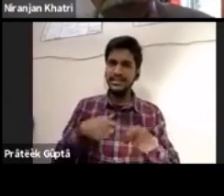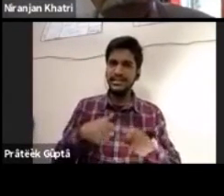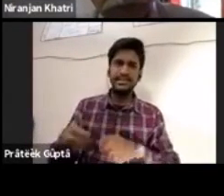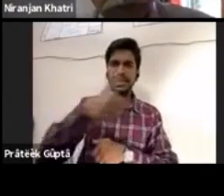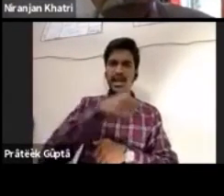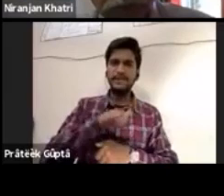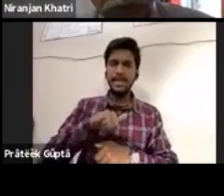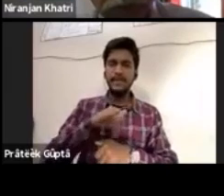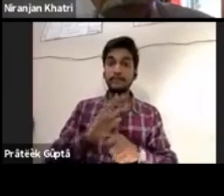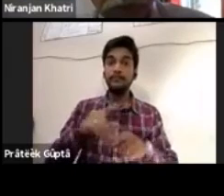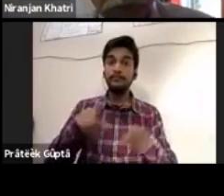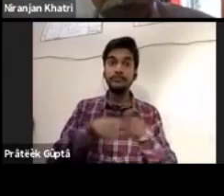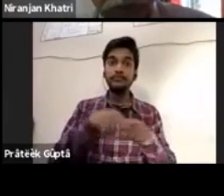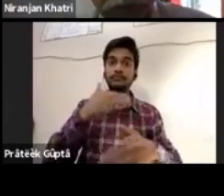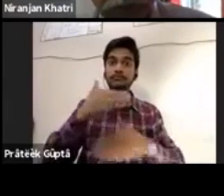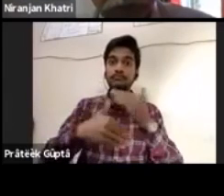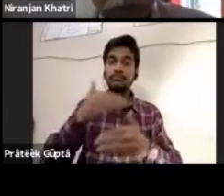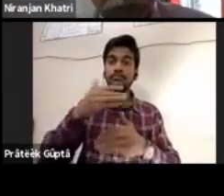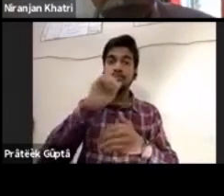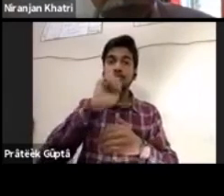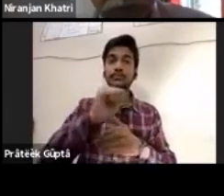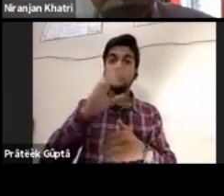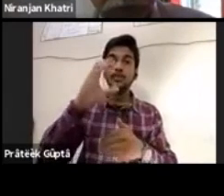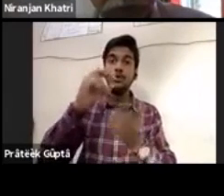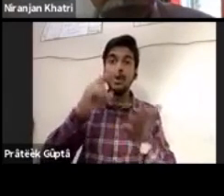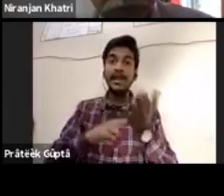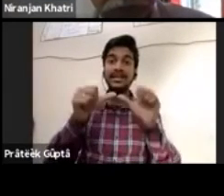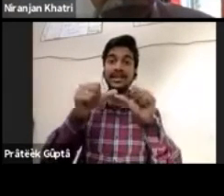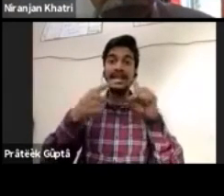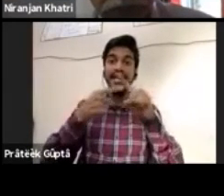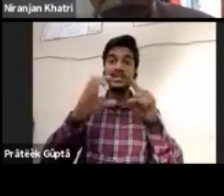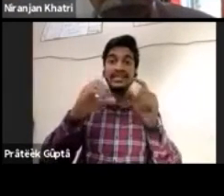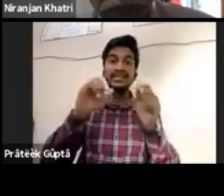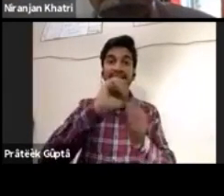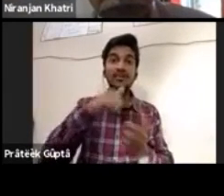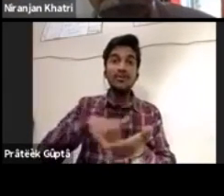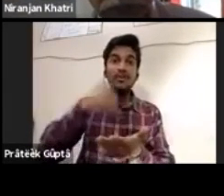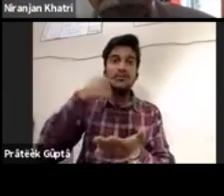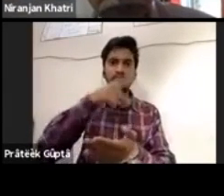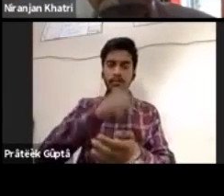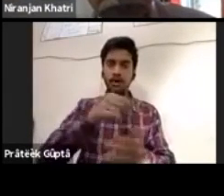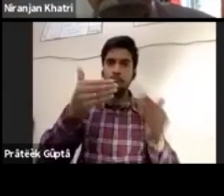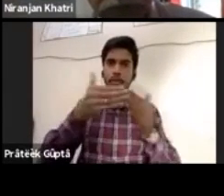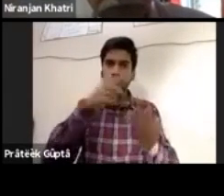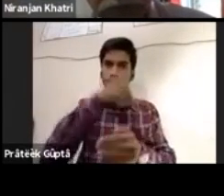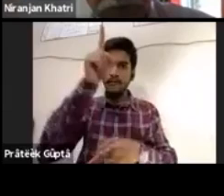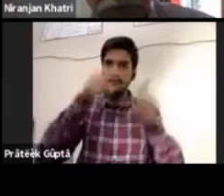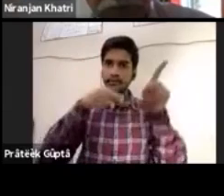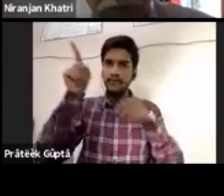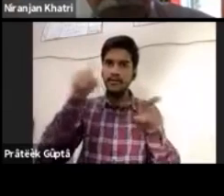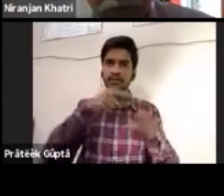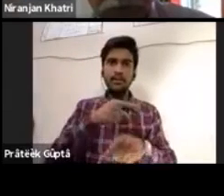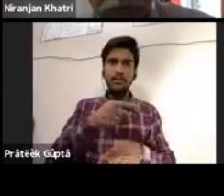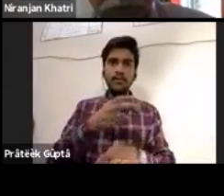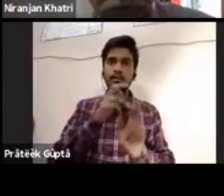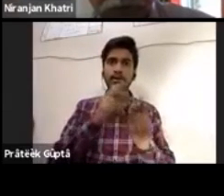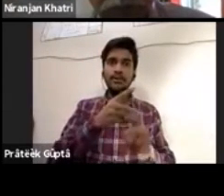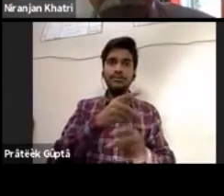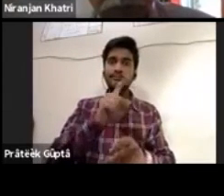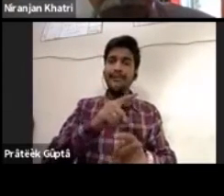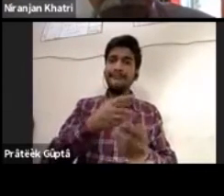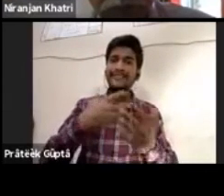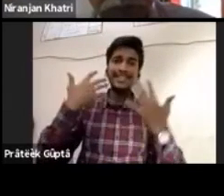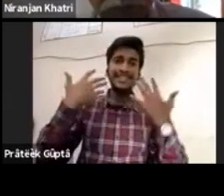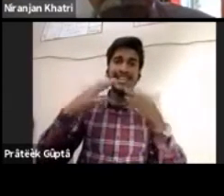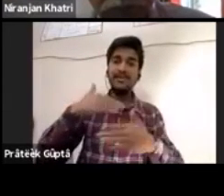कि जो उनकी कॉन्टेक्ट डायरी थी, उन्होंने मेरे को दे दिया था डायरी की, आप इससे मिल लीजिए, इससे मिल लीजिए, इससे, लाइक आई थिंक ही शेयर्ड मोस्ट